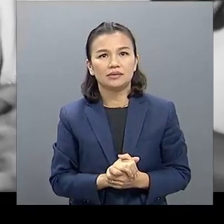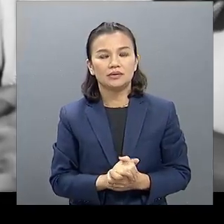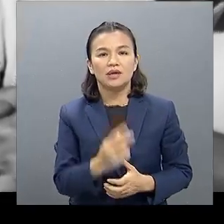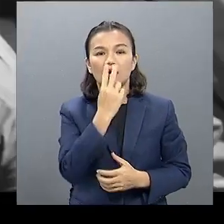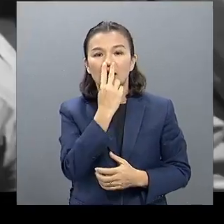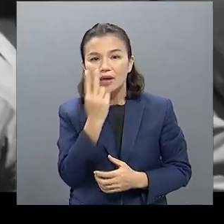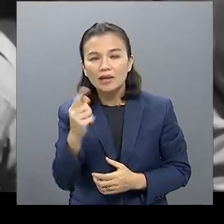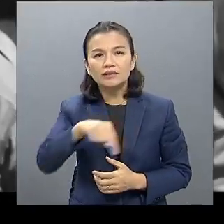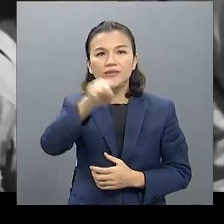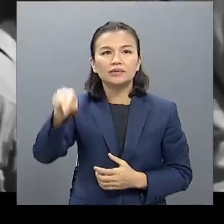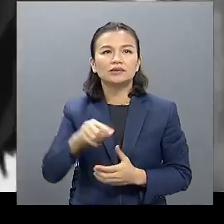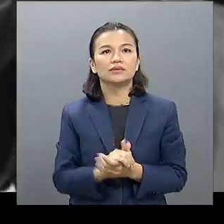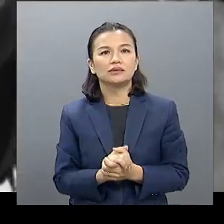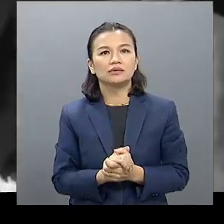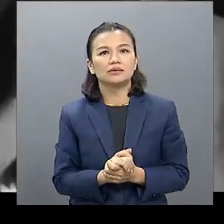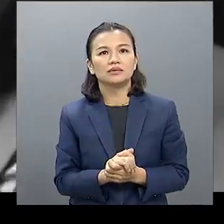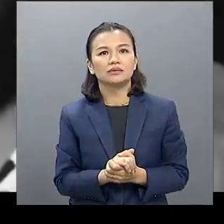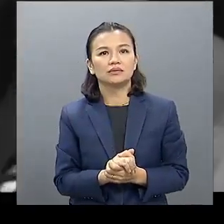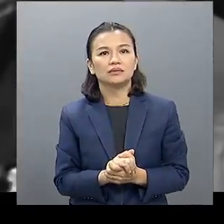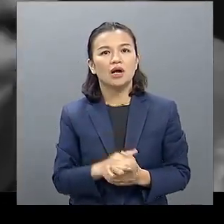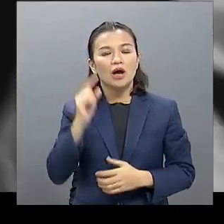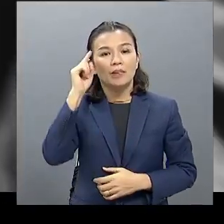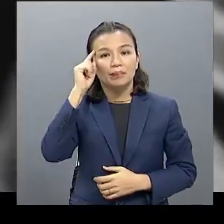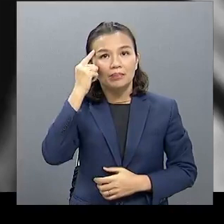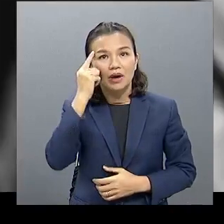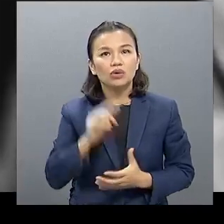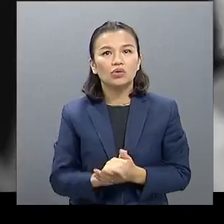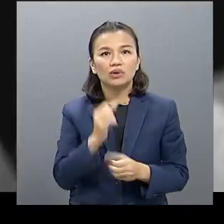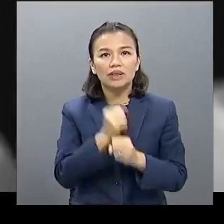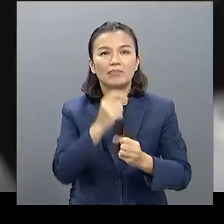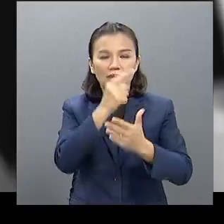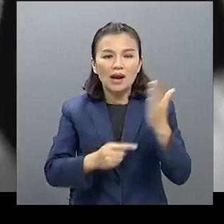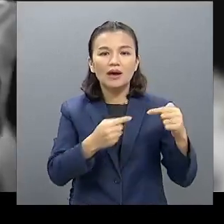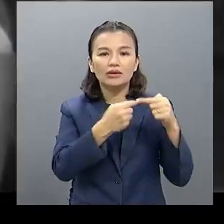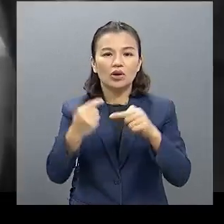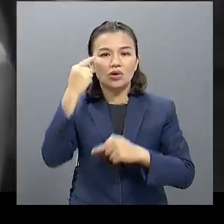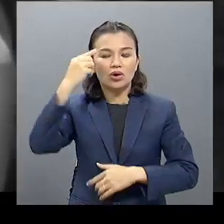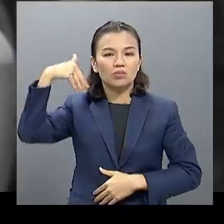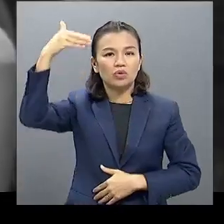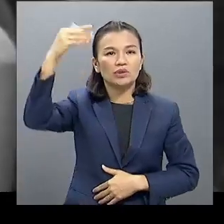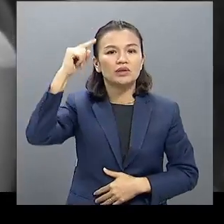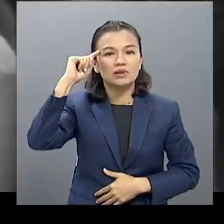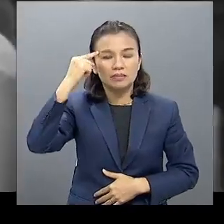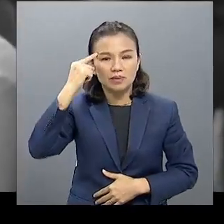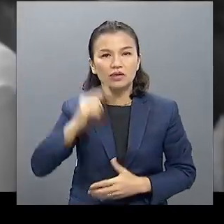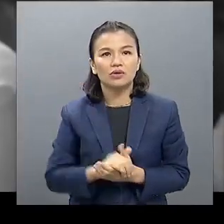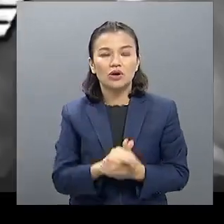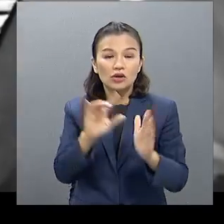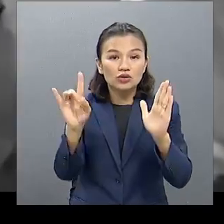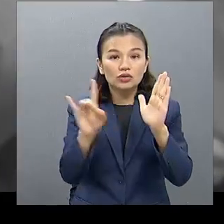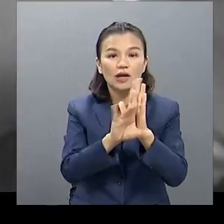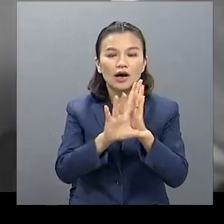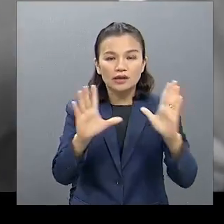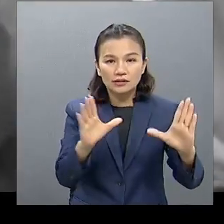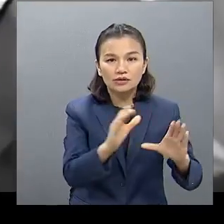นไม่รู้แม้กระทั่งว่าจะเดินหน้าต่อไปยังไงในวันพรุ่งนี้อะไรเงี้ยสุดท้ายได้ข้อสรุปกับตัวเองว่า